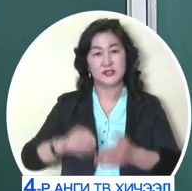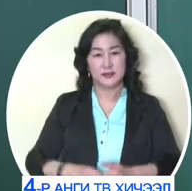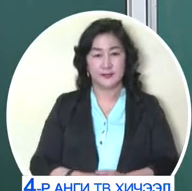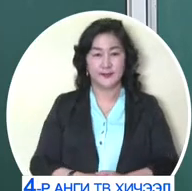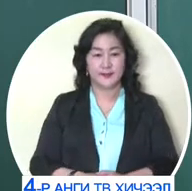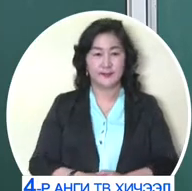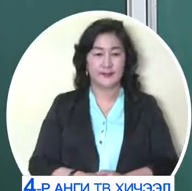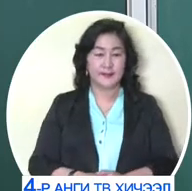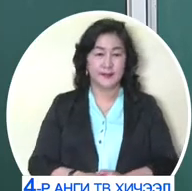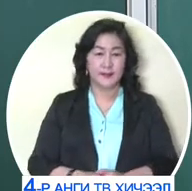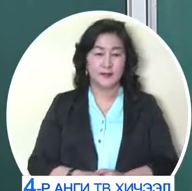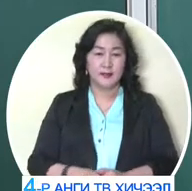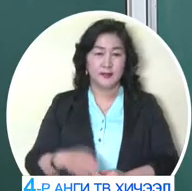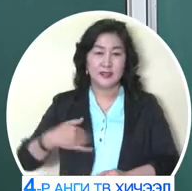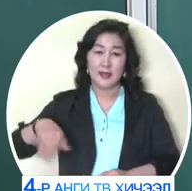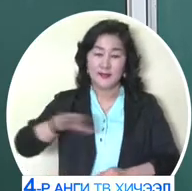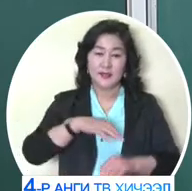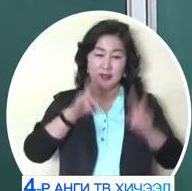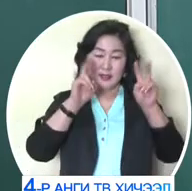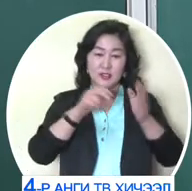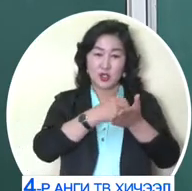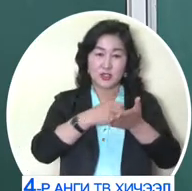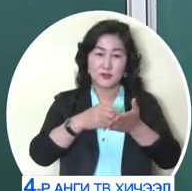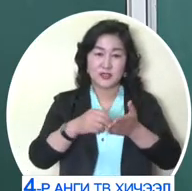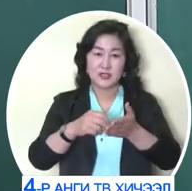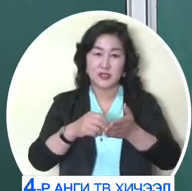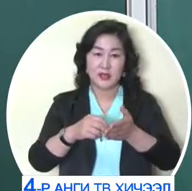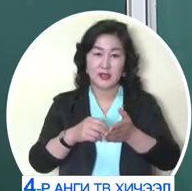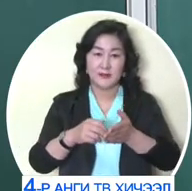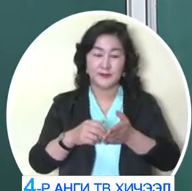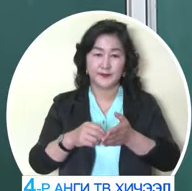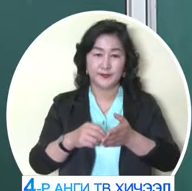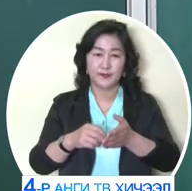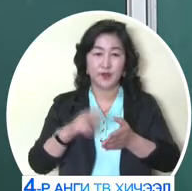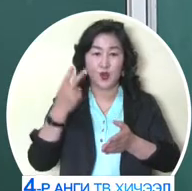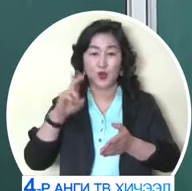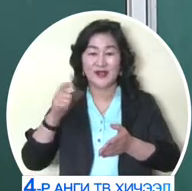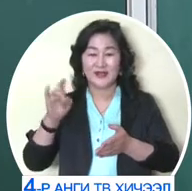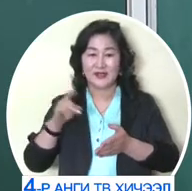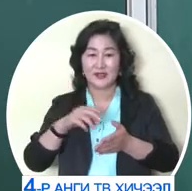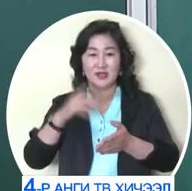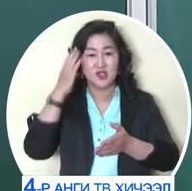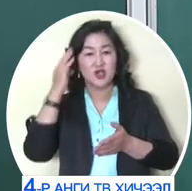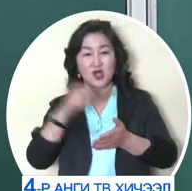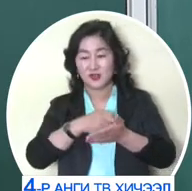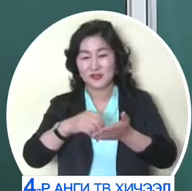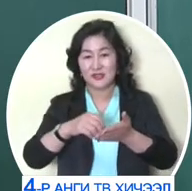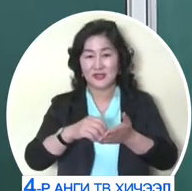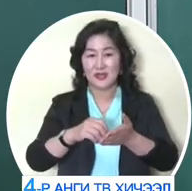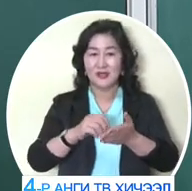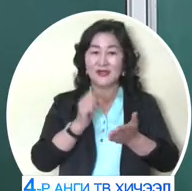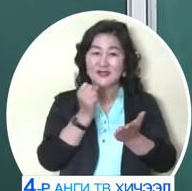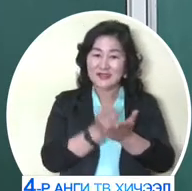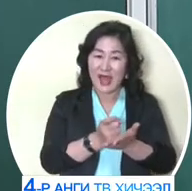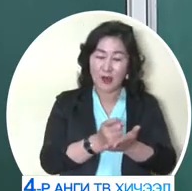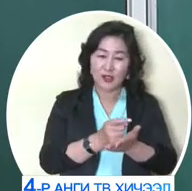За тэгвэл бид их цохиож бичгтээ, үлгэр цохиож бичгтээ заавал төлөвлөх нь чухал гэдгийг өмнөх хичээлүүд дээрээ үзэж